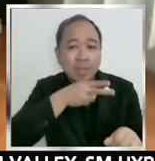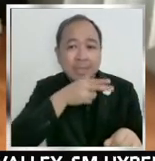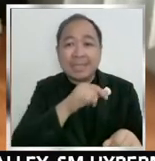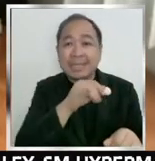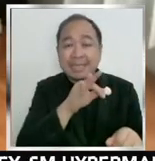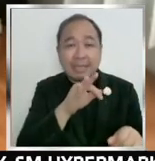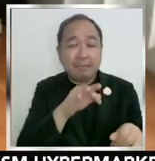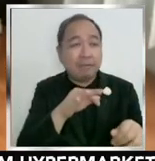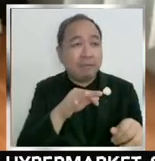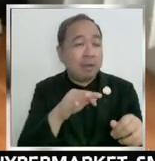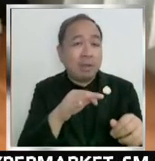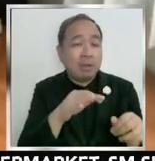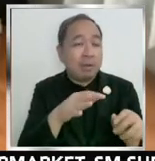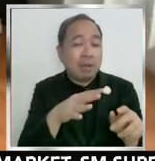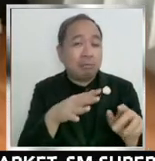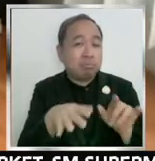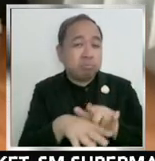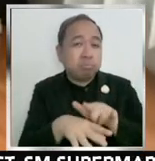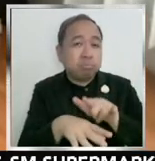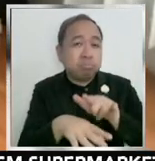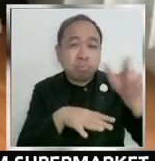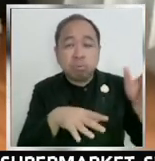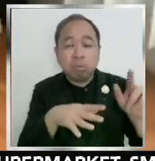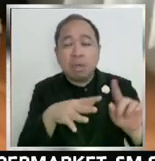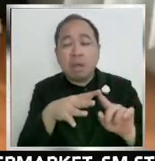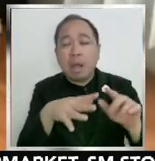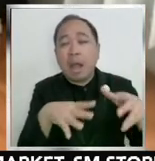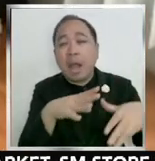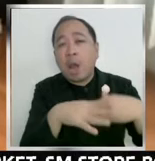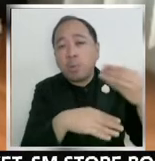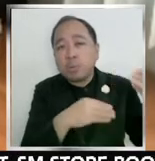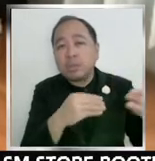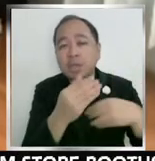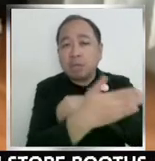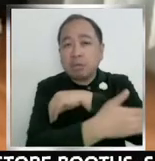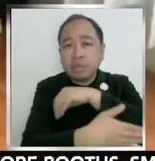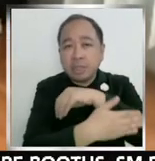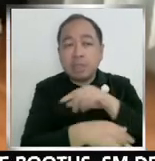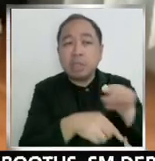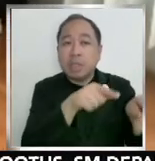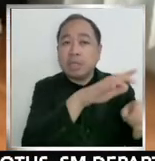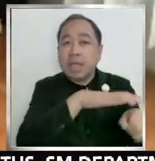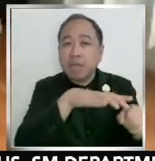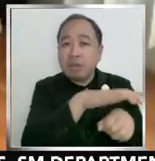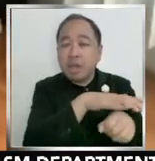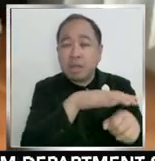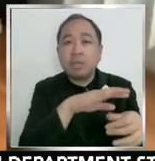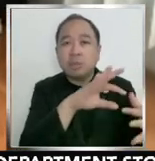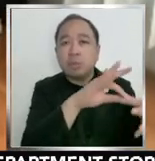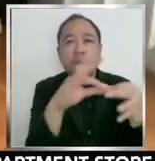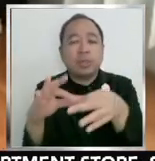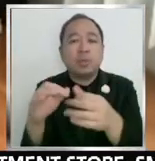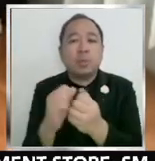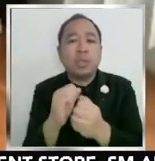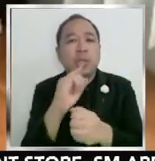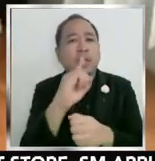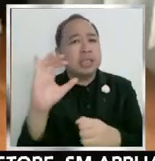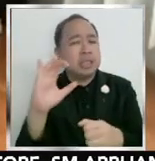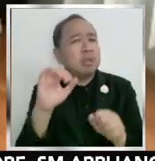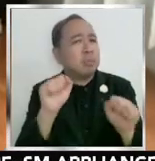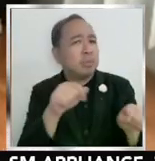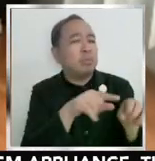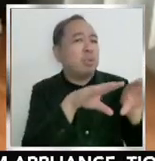bansa at nandun siya sa isang estado na nakikipag-cooperate sa ICC na pwede siyang ma-aresto.